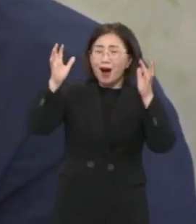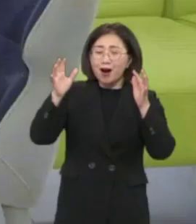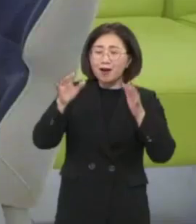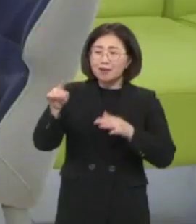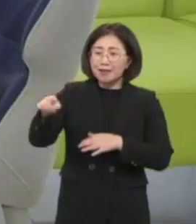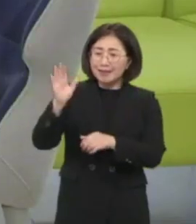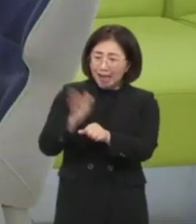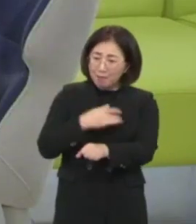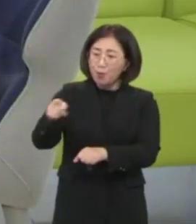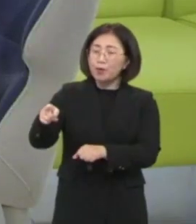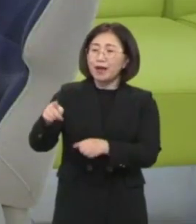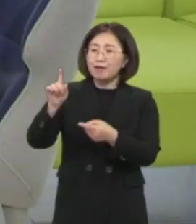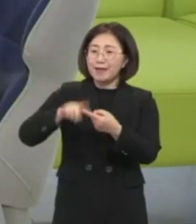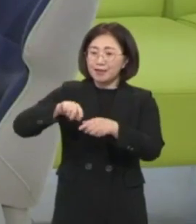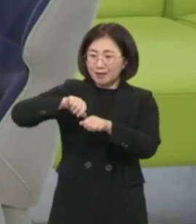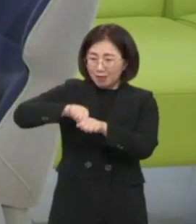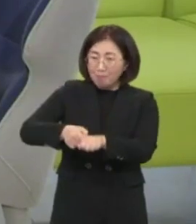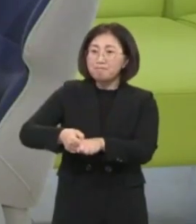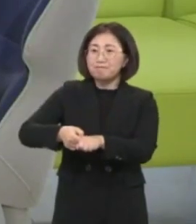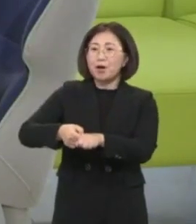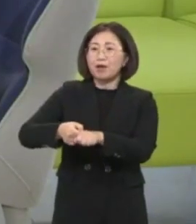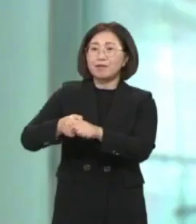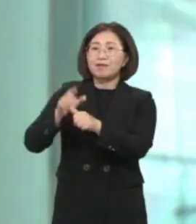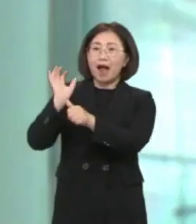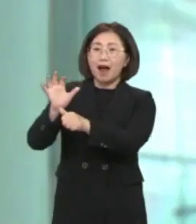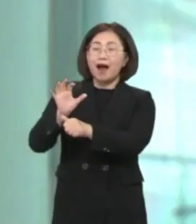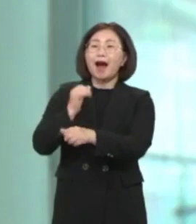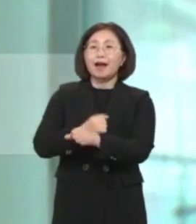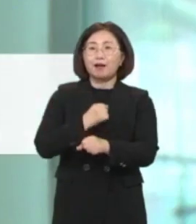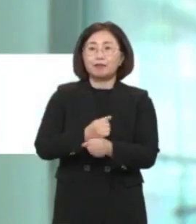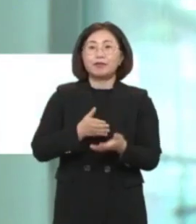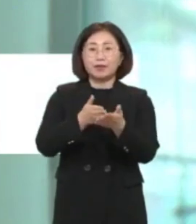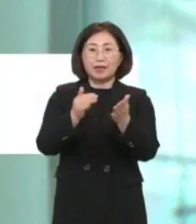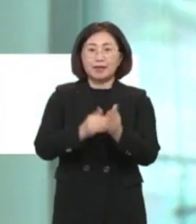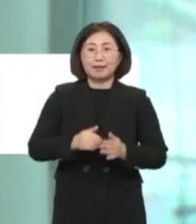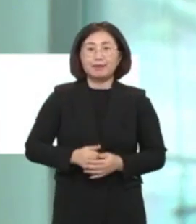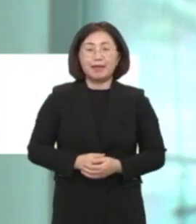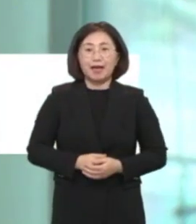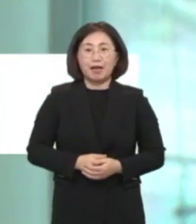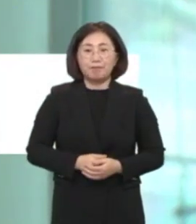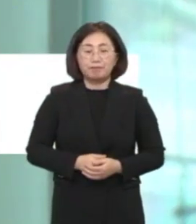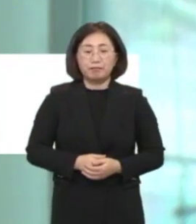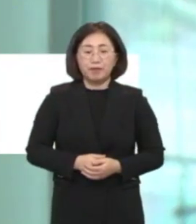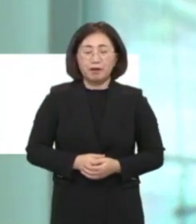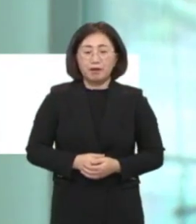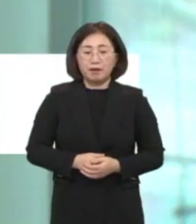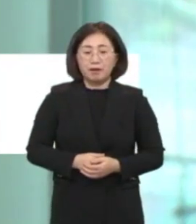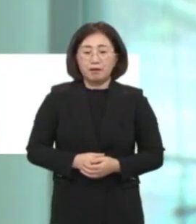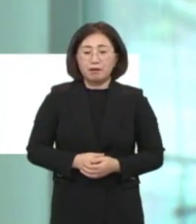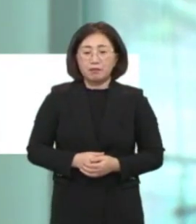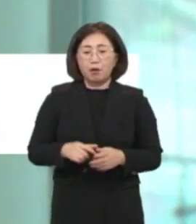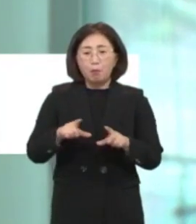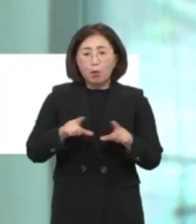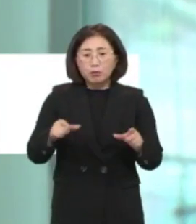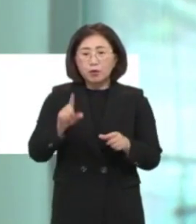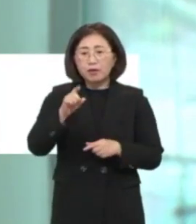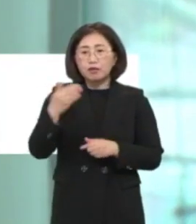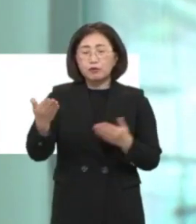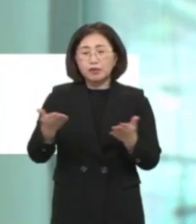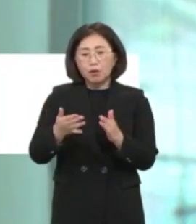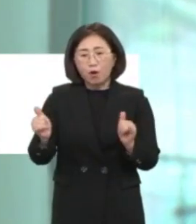책임자들에 대한 엄중한 처벌을 촉구했습니다. 위험 현장에서 소방 활동하는